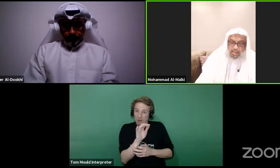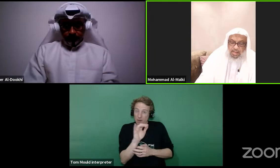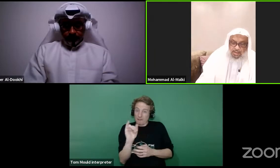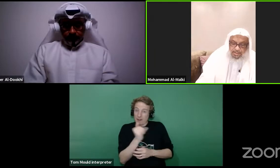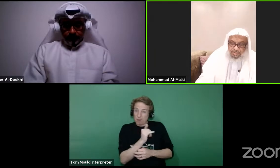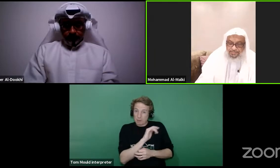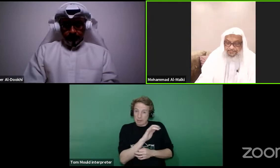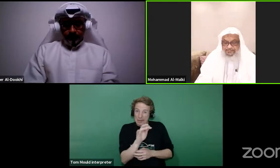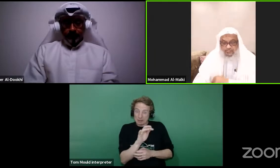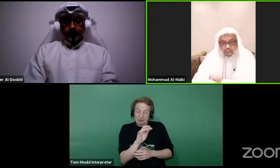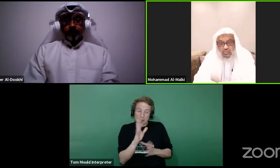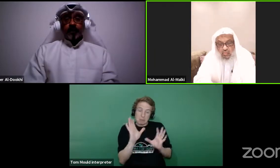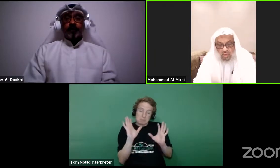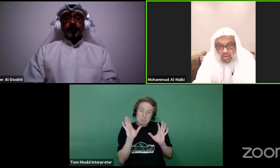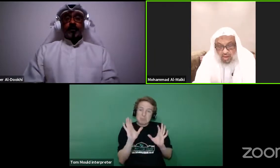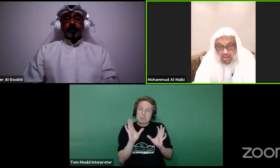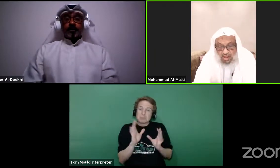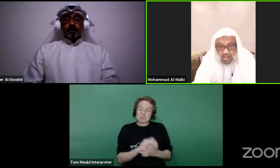وقال